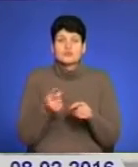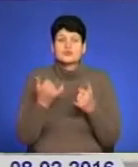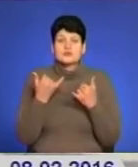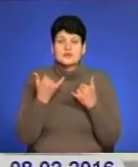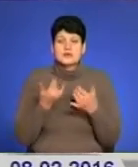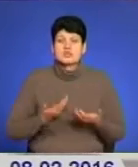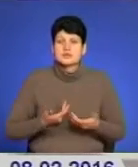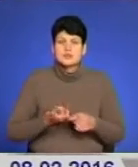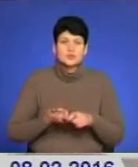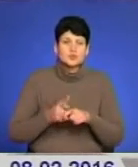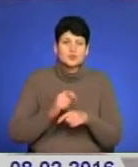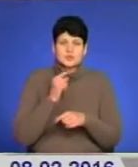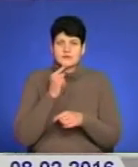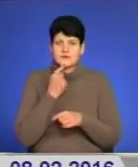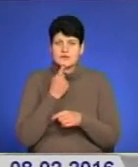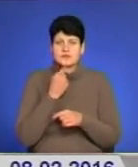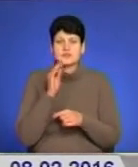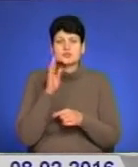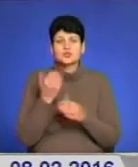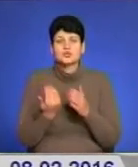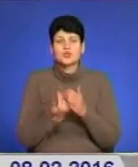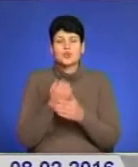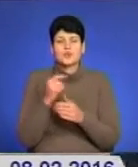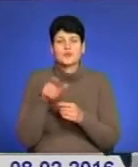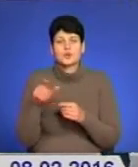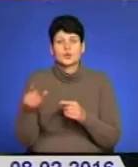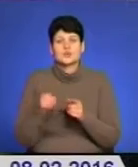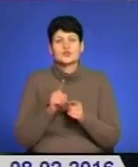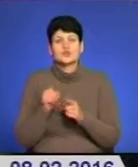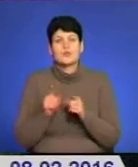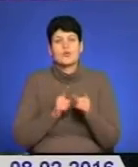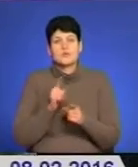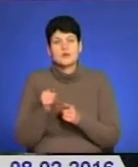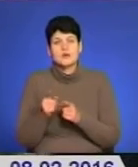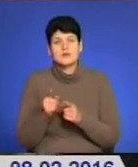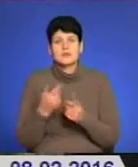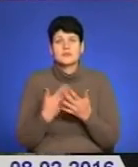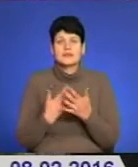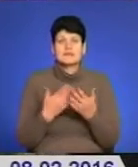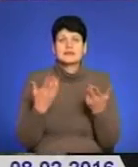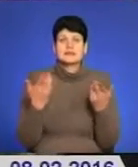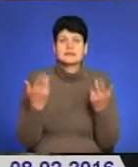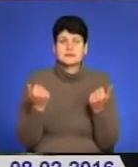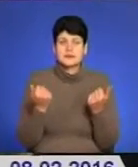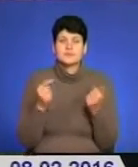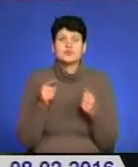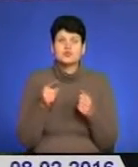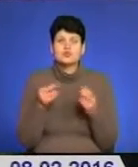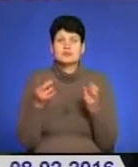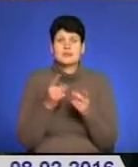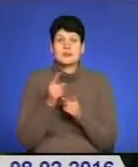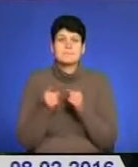важко. А чи прийдуть нові люди, щось поміняють? Напевно, так. Чому? Чому треба